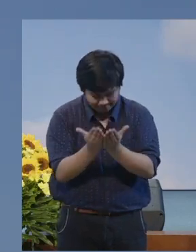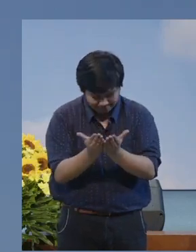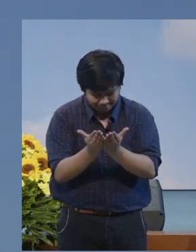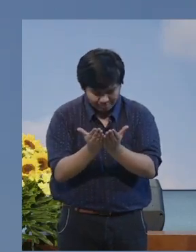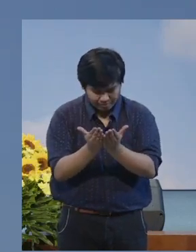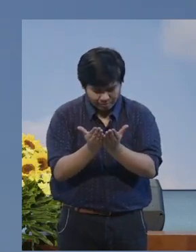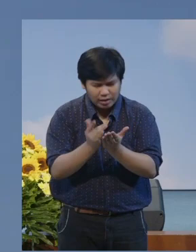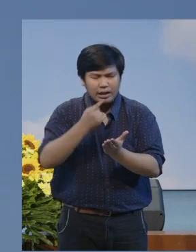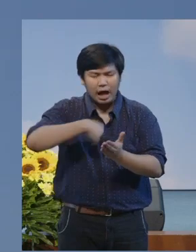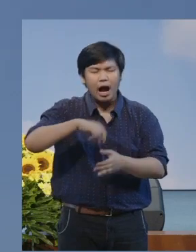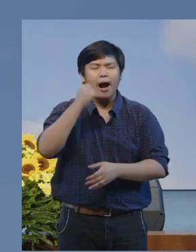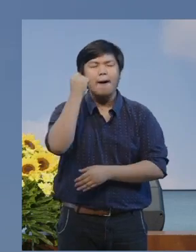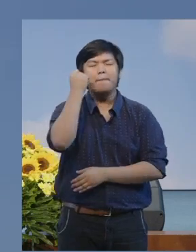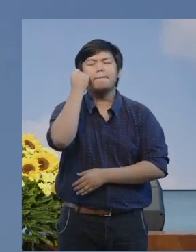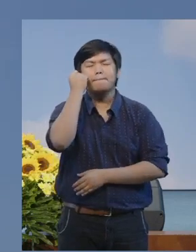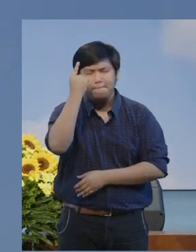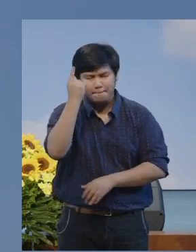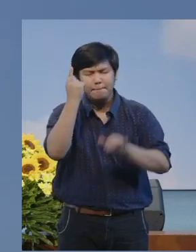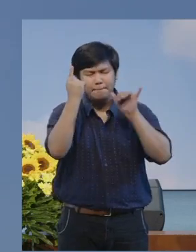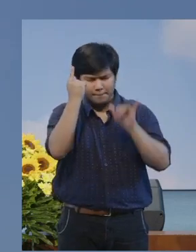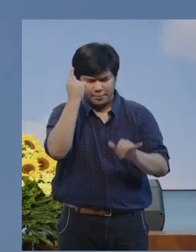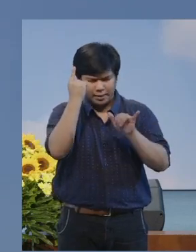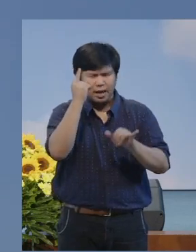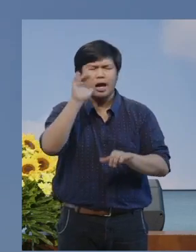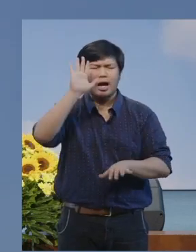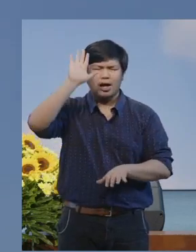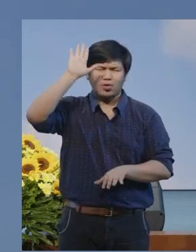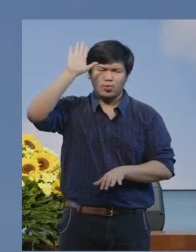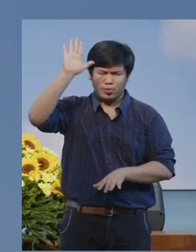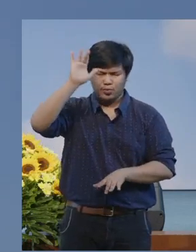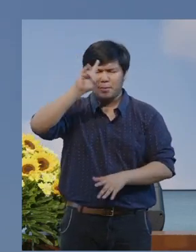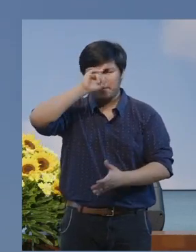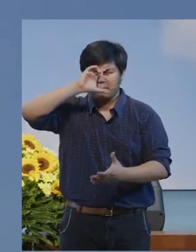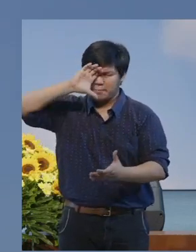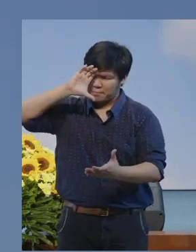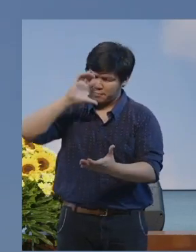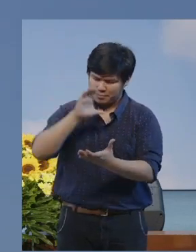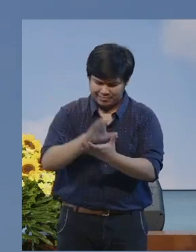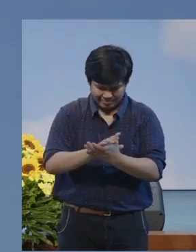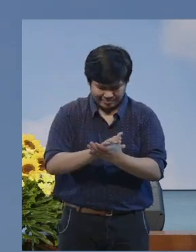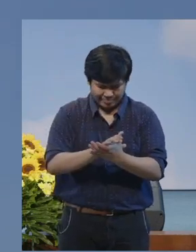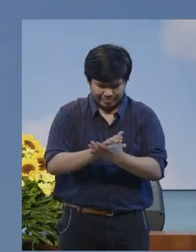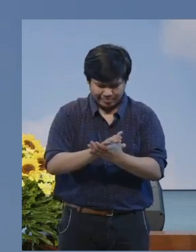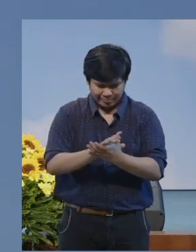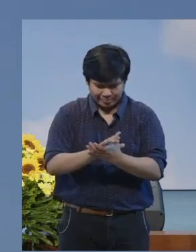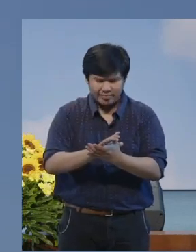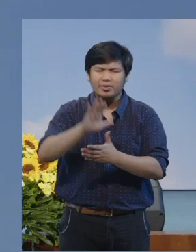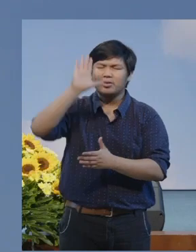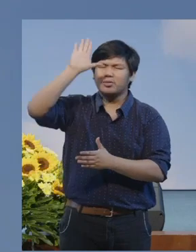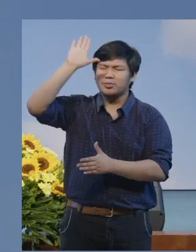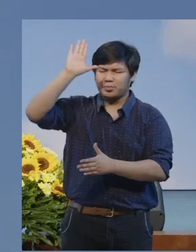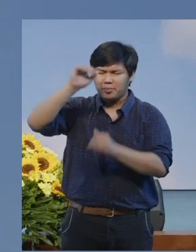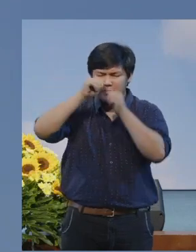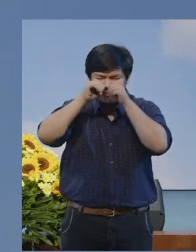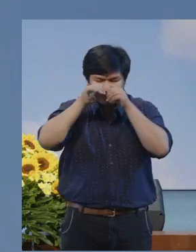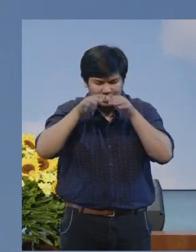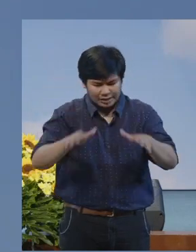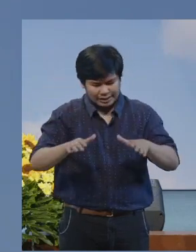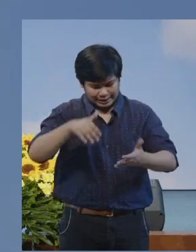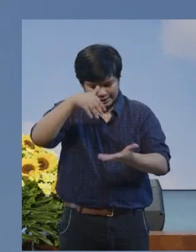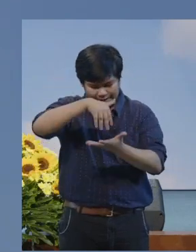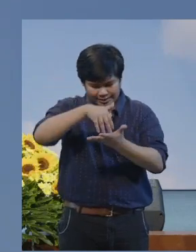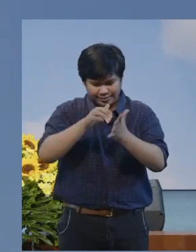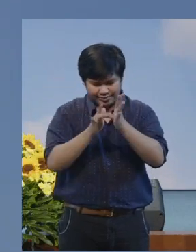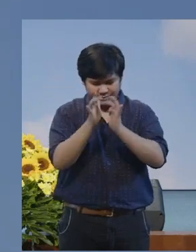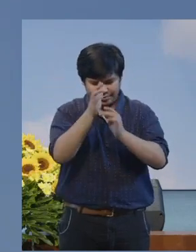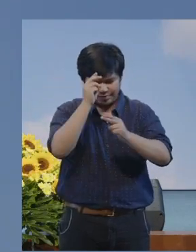kasulatan ay makita namin ang katotohanan na dapat naming tanganan. Kayo po ang magpala ng aming pag-aaral sa